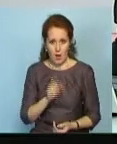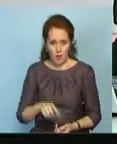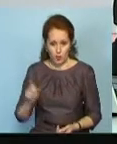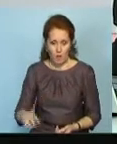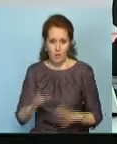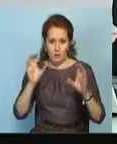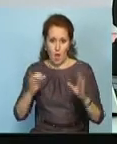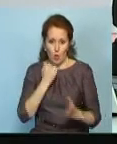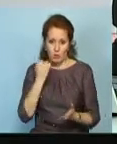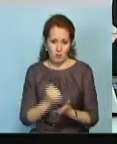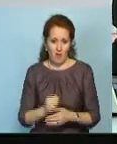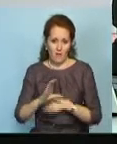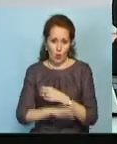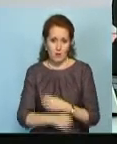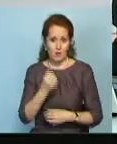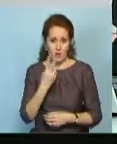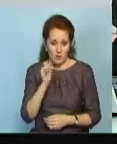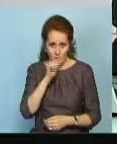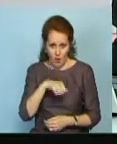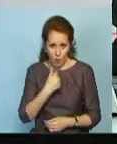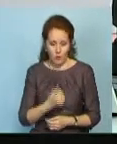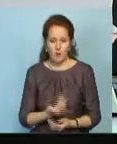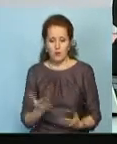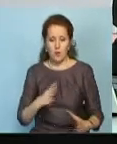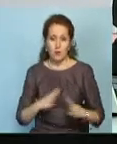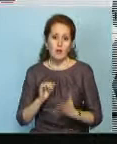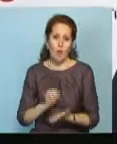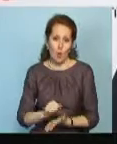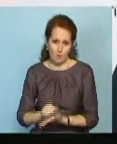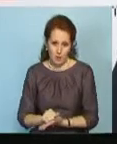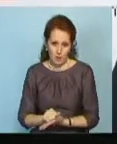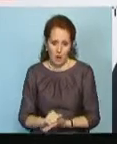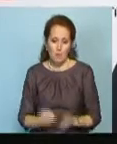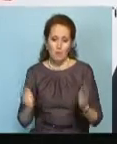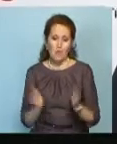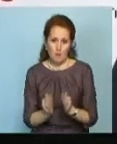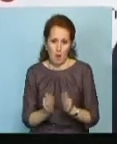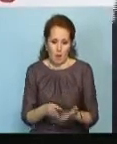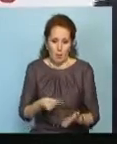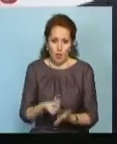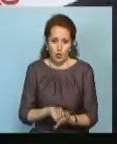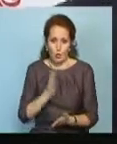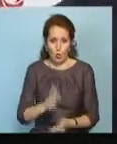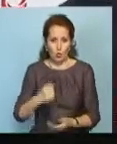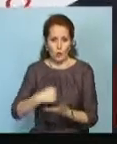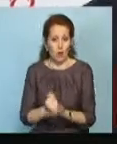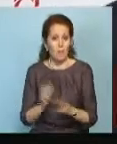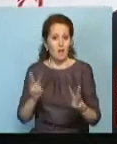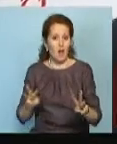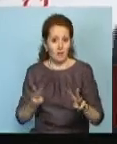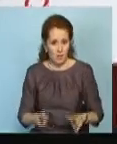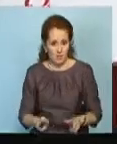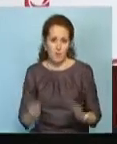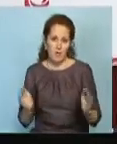прошлого года, а сейчас готовятся необходимые документы в регионах. Минимальный размер платежа будет устанавливать правительство. То есть